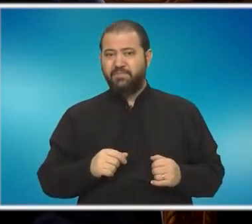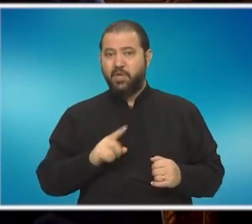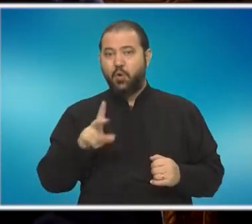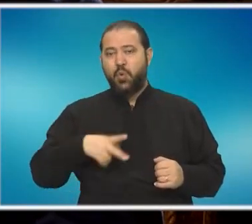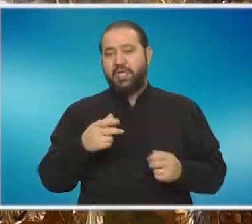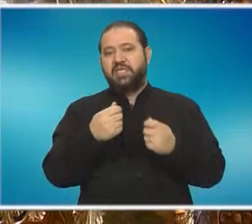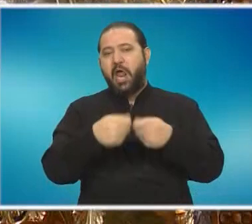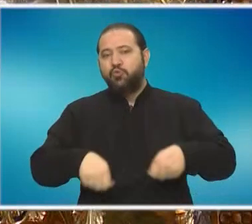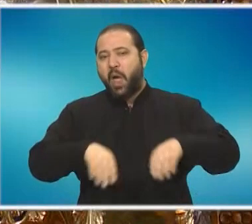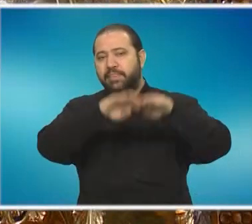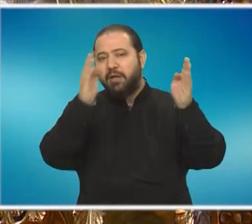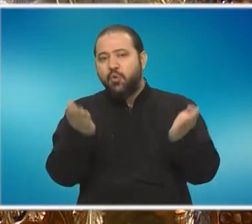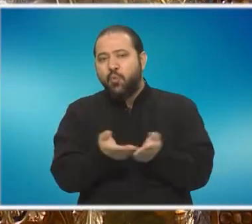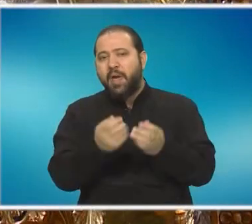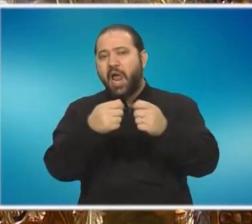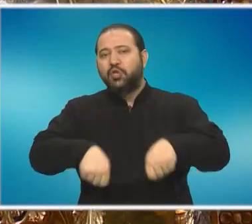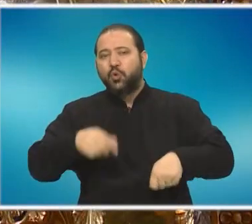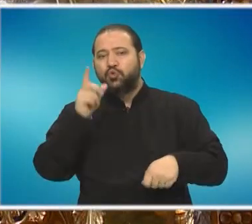Bine, nu e general aceasta,